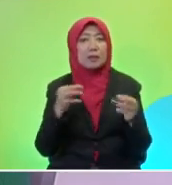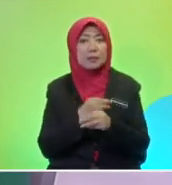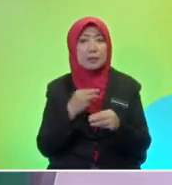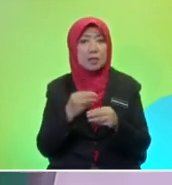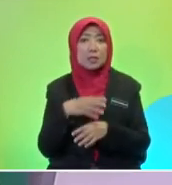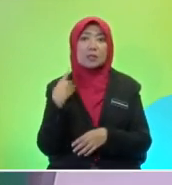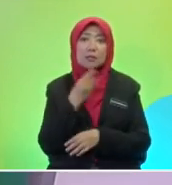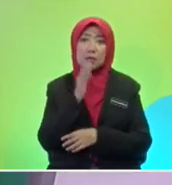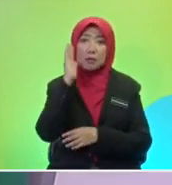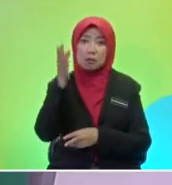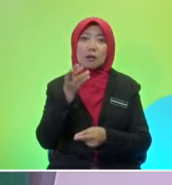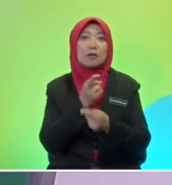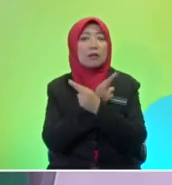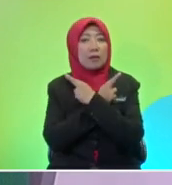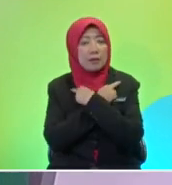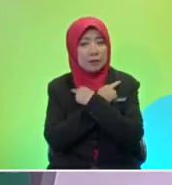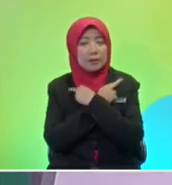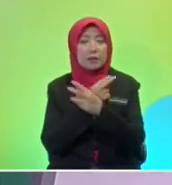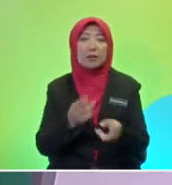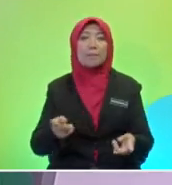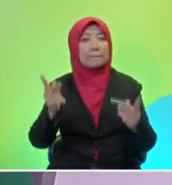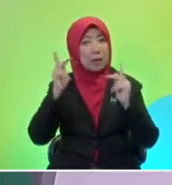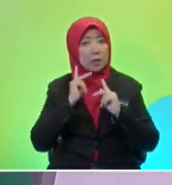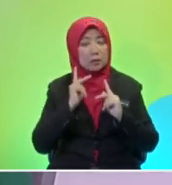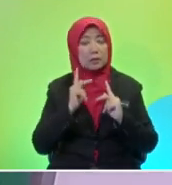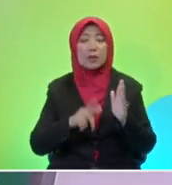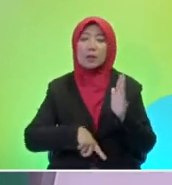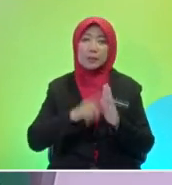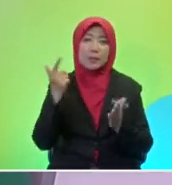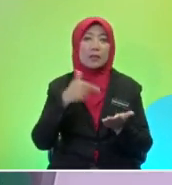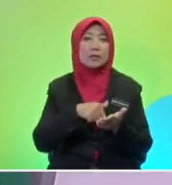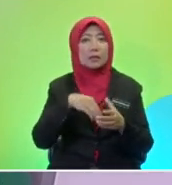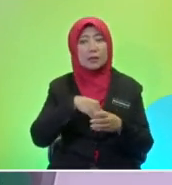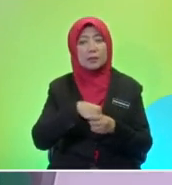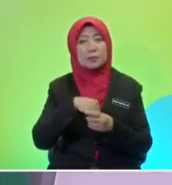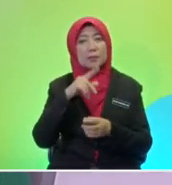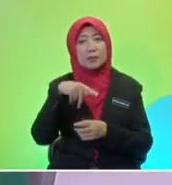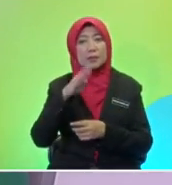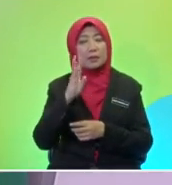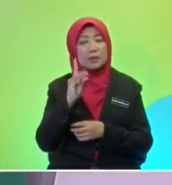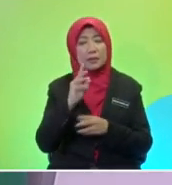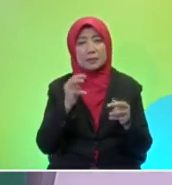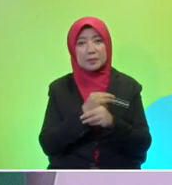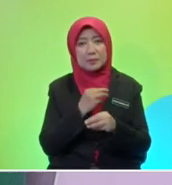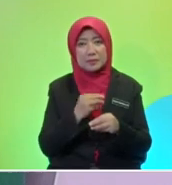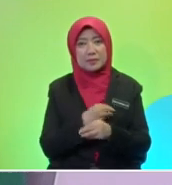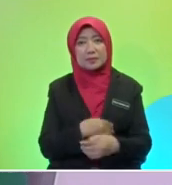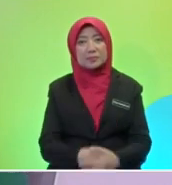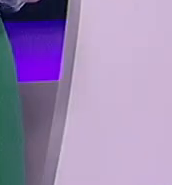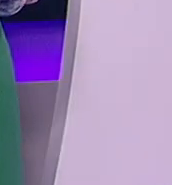akan berhenti melihat seketika dan sekembalinya nanti lebih lanjut mengenai ipvd dalam matematika tingkatan 4 dan 5 nanti kan selepas